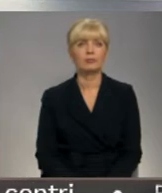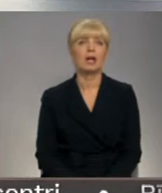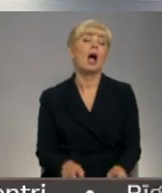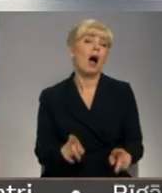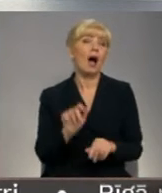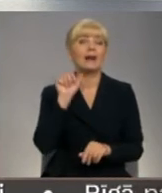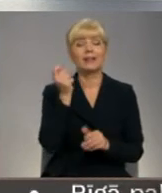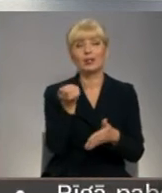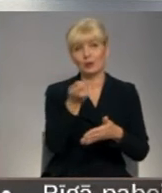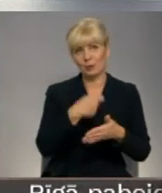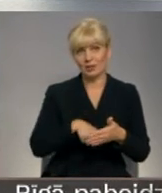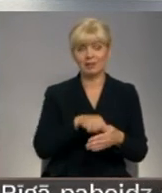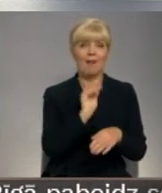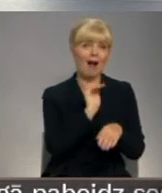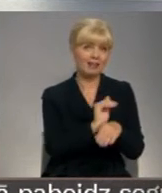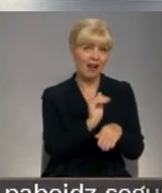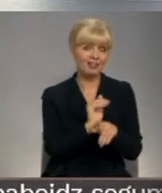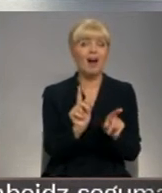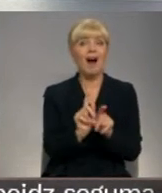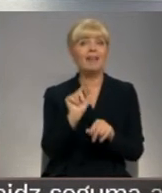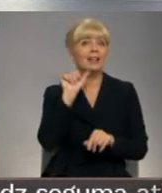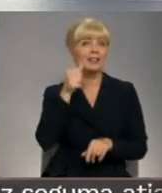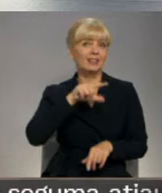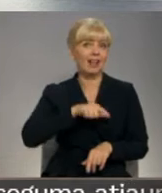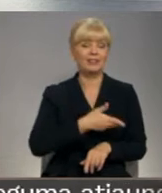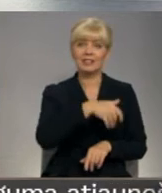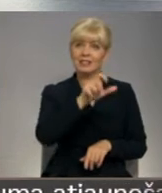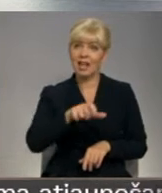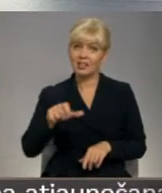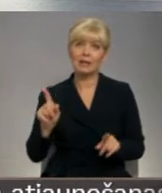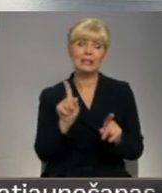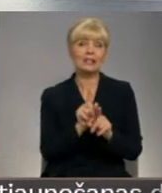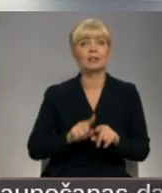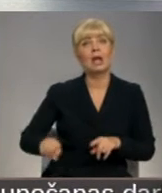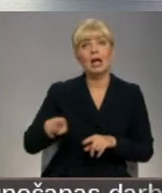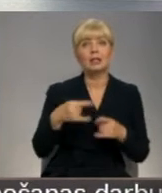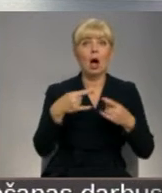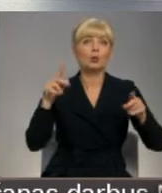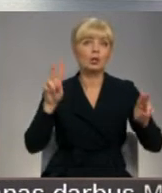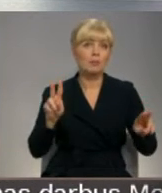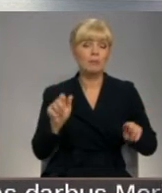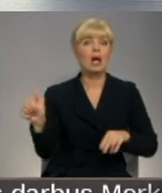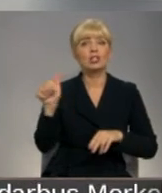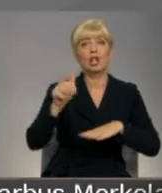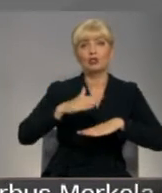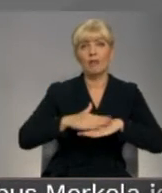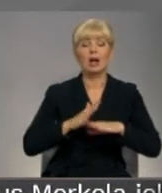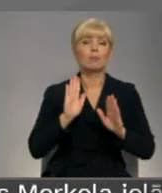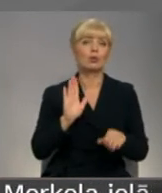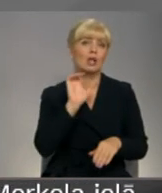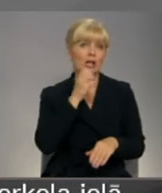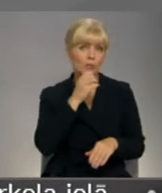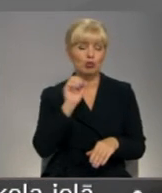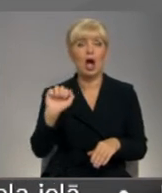Un ziņu noslēgumā atgādināšu, ka arī rīt ar Latvijas iedzīvotājiem tiksies Tautas panorāma. 6:00 vakarā būsim Limbažos